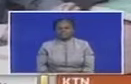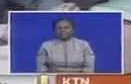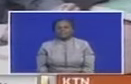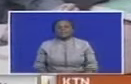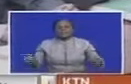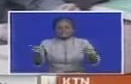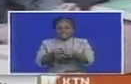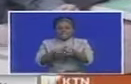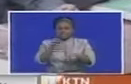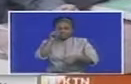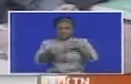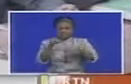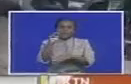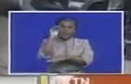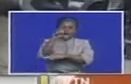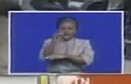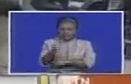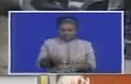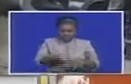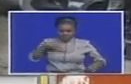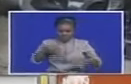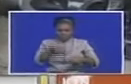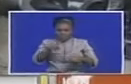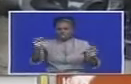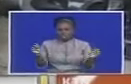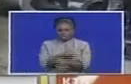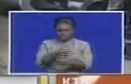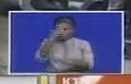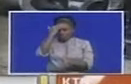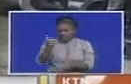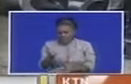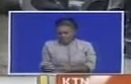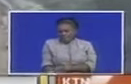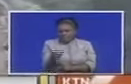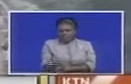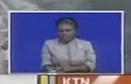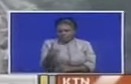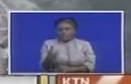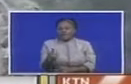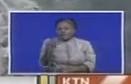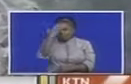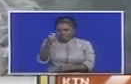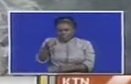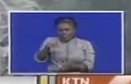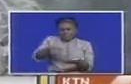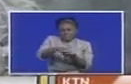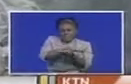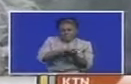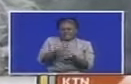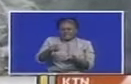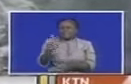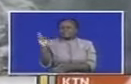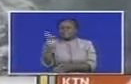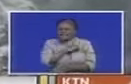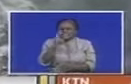Upande wa mashtaka uliomba silaha zilizopatikana ziharibiwe, hasa mabomu na maguruneti, kwa msingi kuwa ni hatari kwa